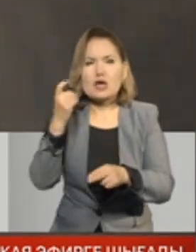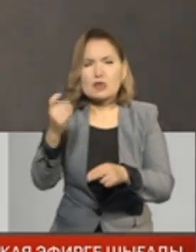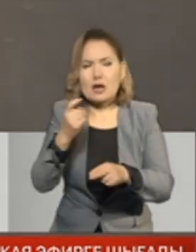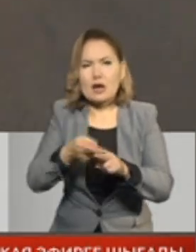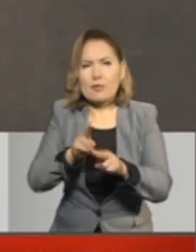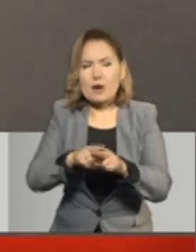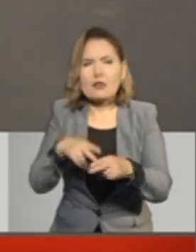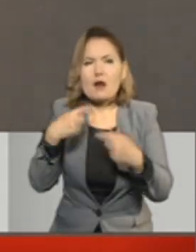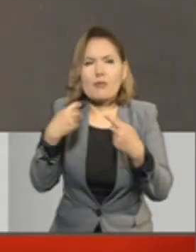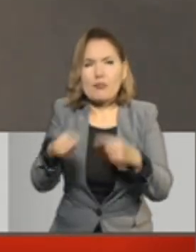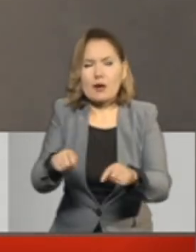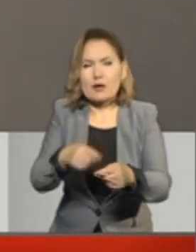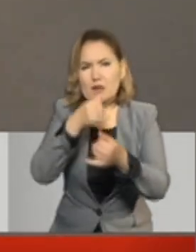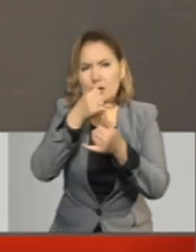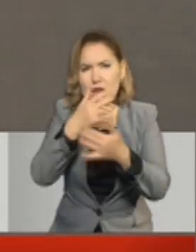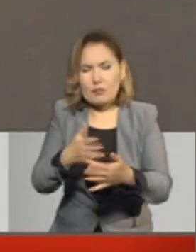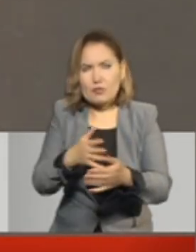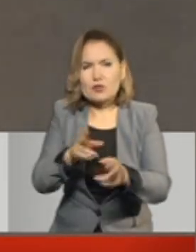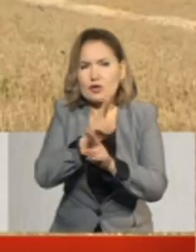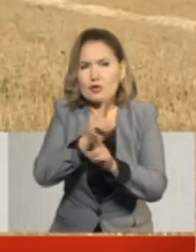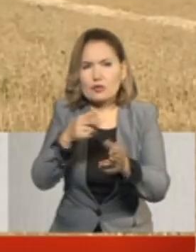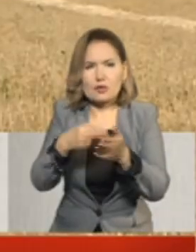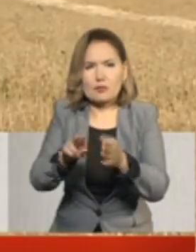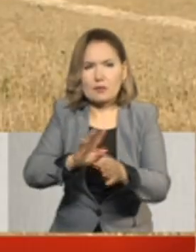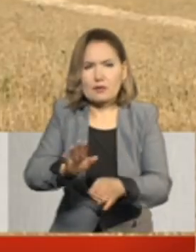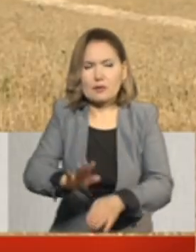оны қайда өткізерлерін білмейді ал.